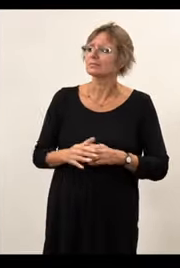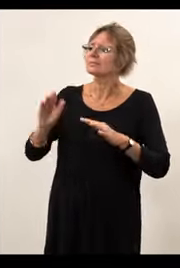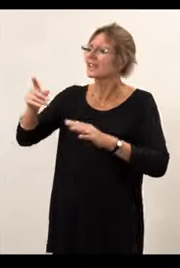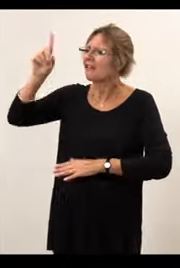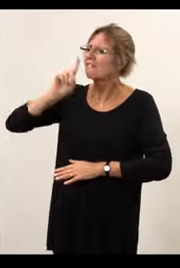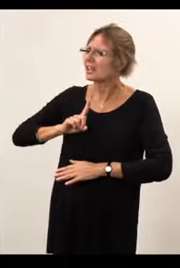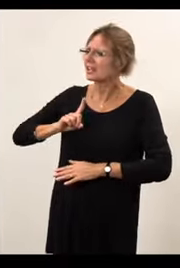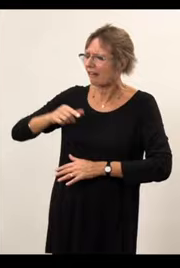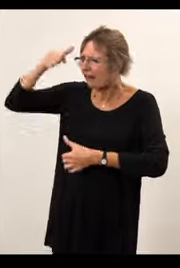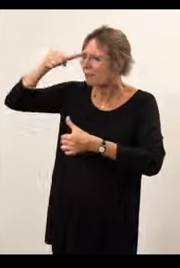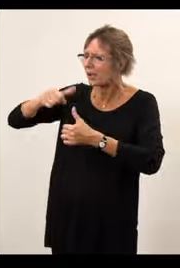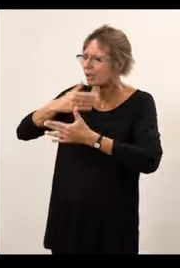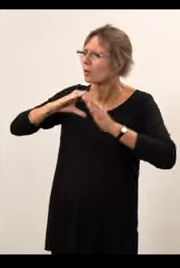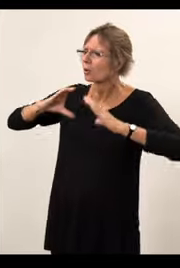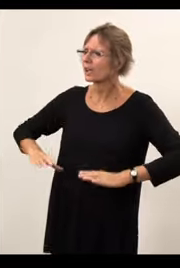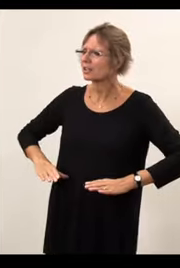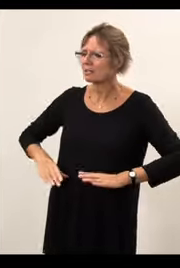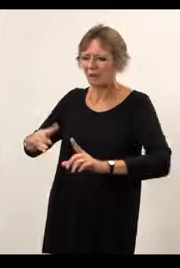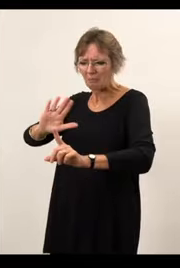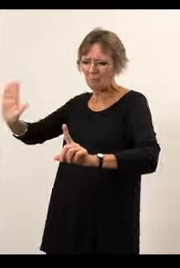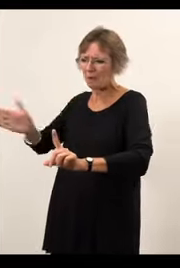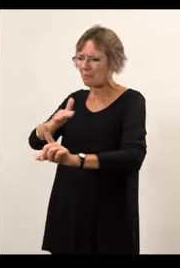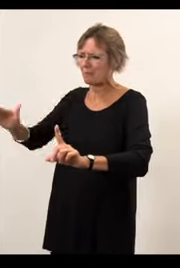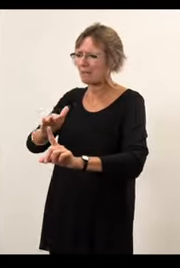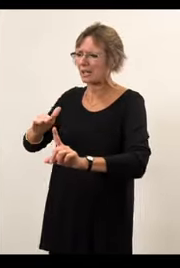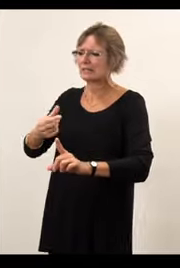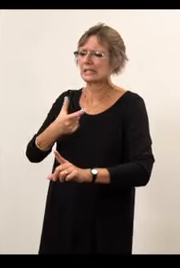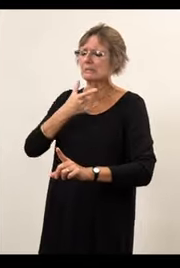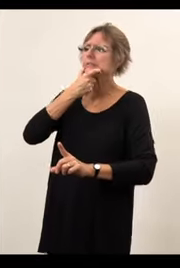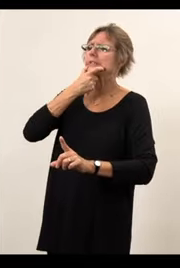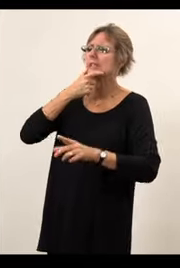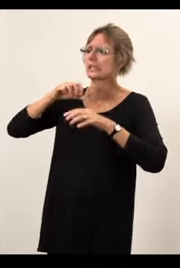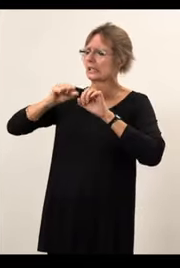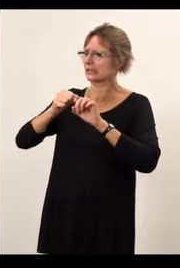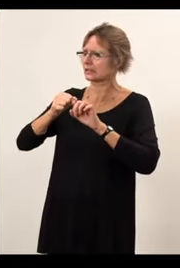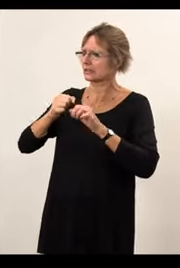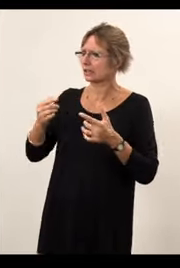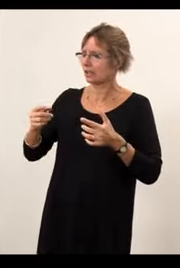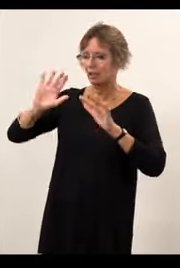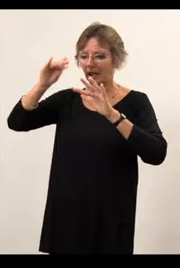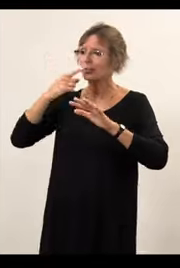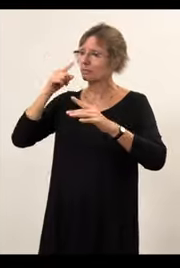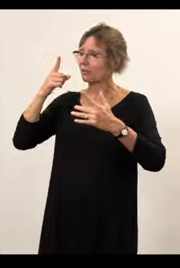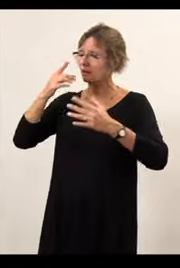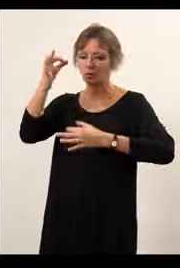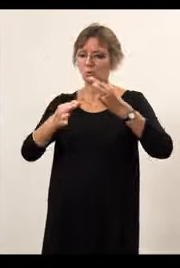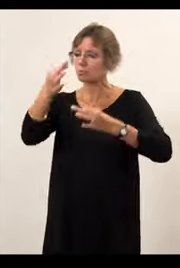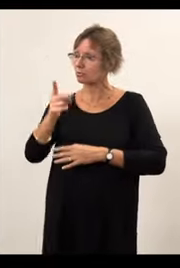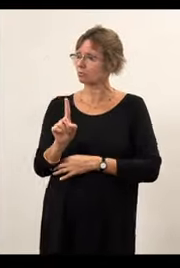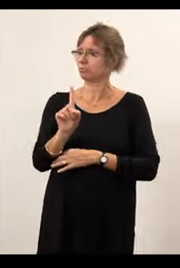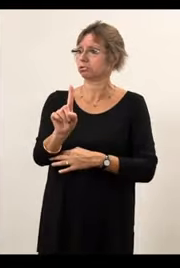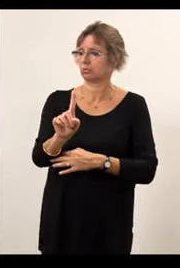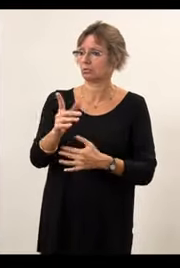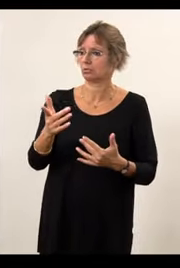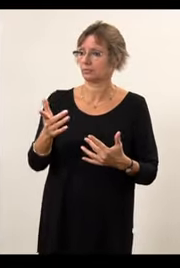Quand j'ai frappé cette fille là, au collège, que je lui ai cassé la mâchoire, je me suis retrouvé devant le juge.